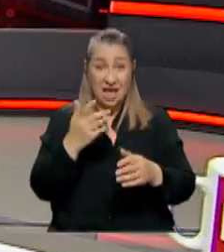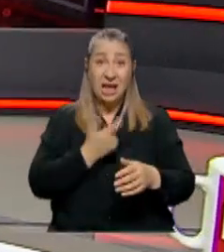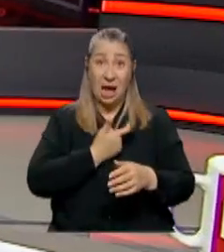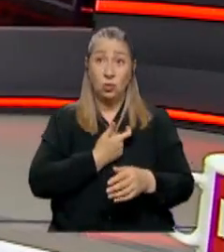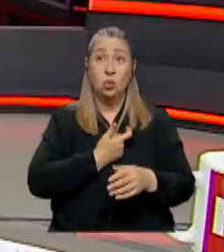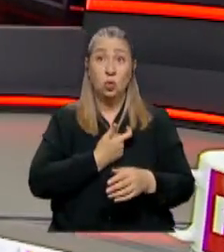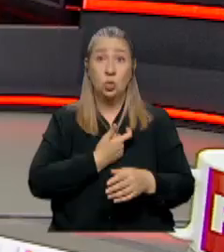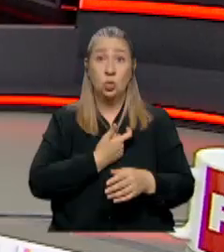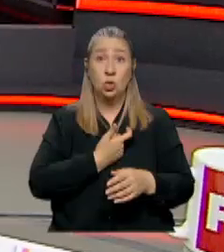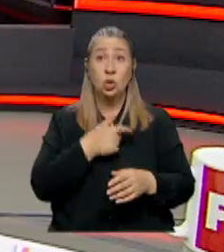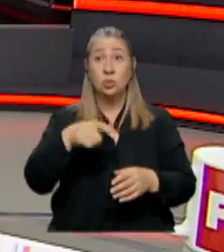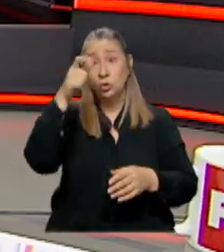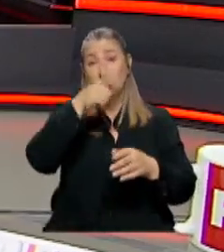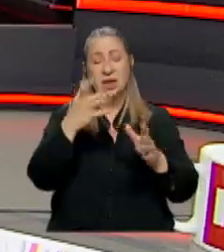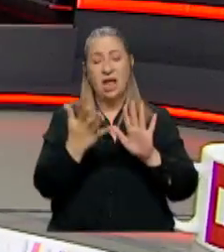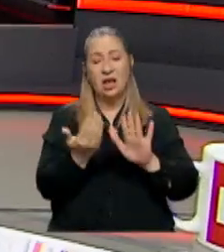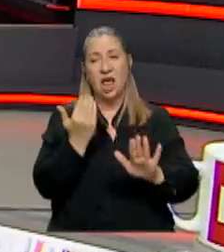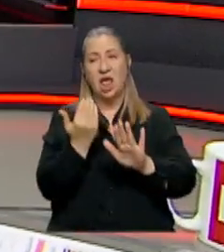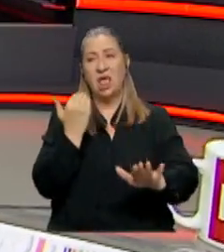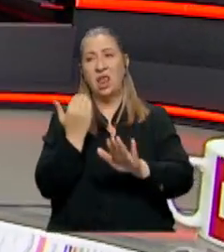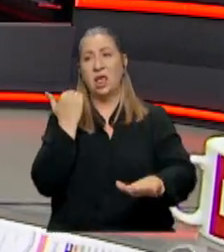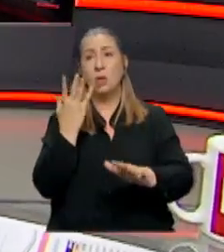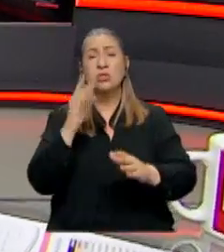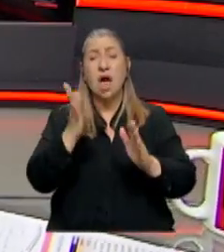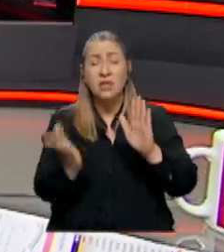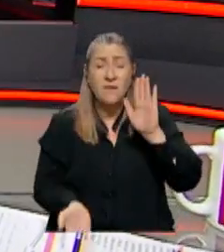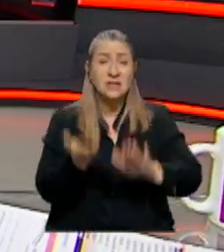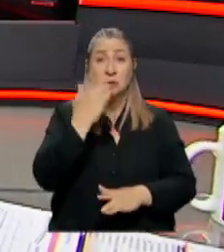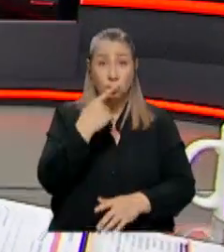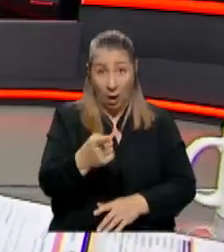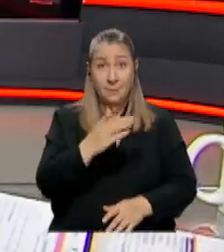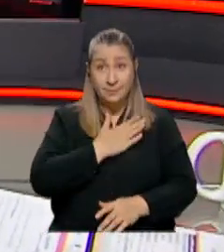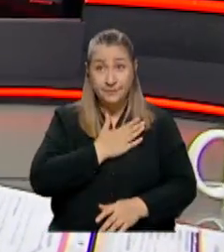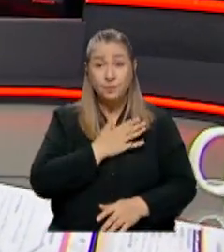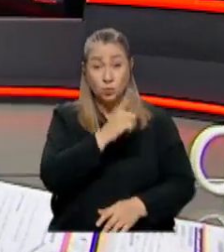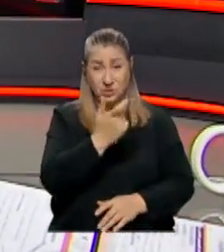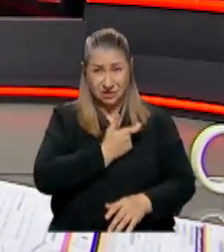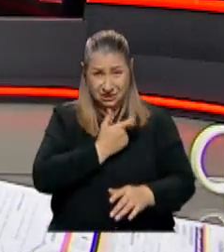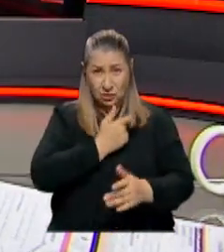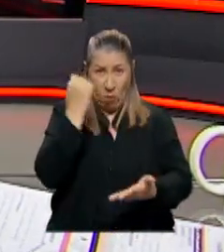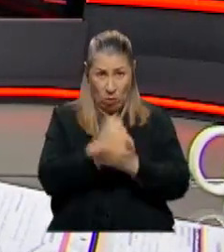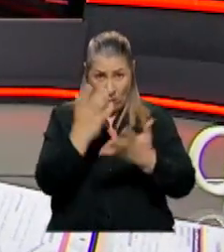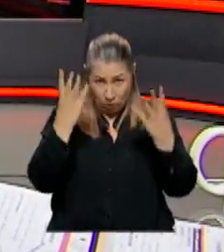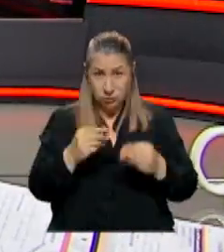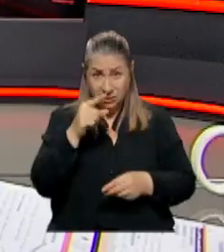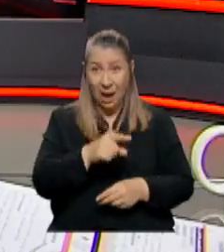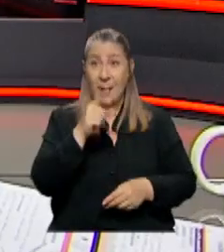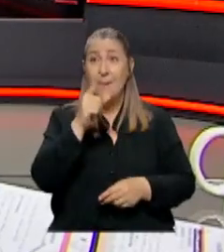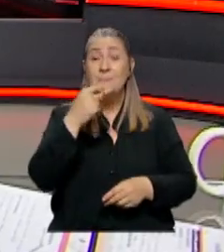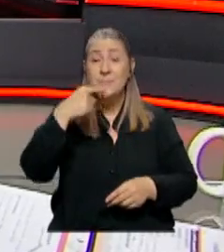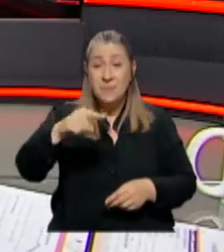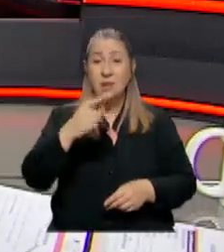yasası bu ülkeyi daha geri götürür. Daha da ötesini söyleyeyim size, bakın. Bu yasa geçerse